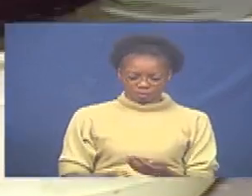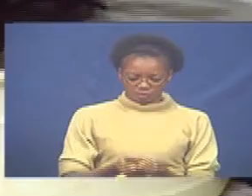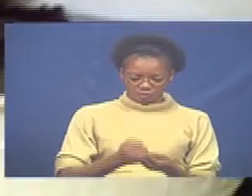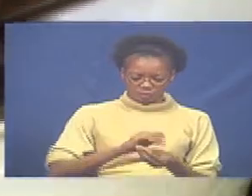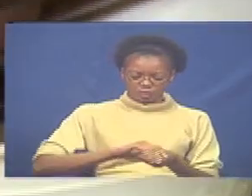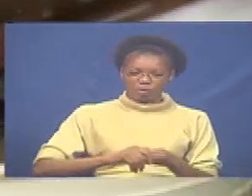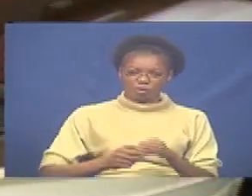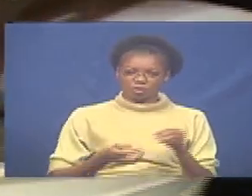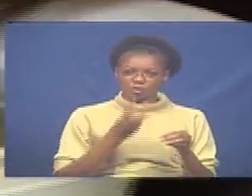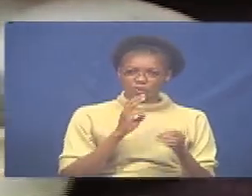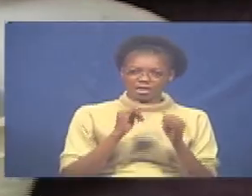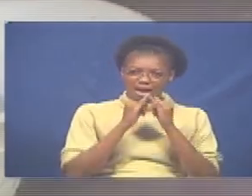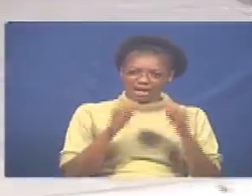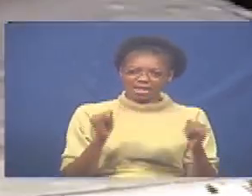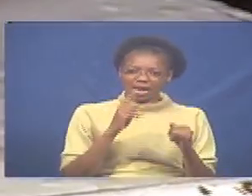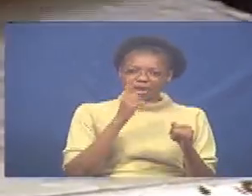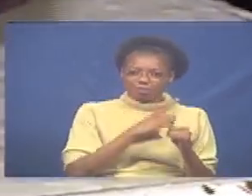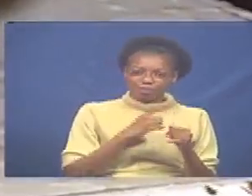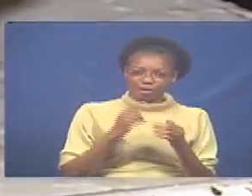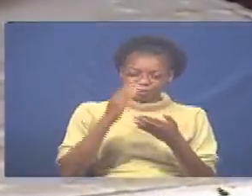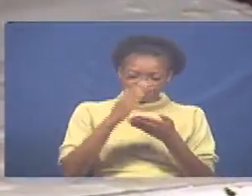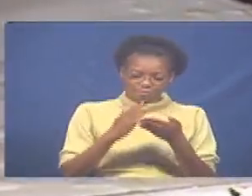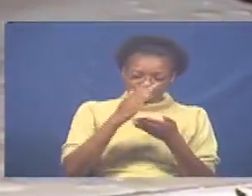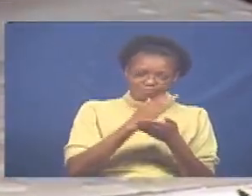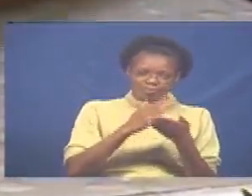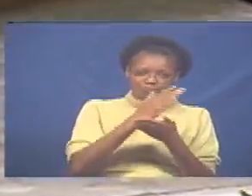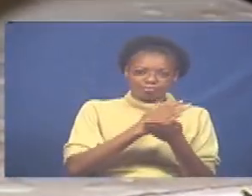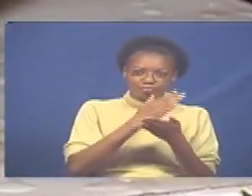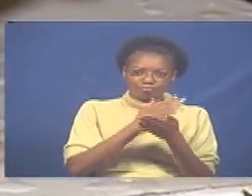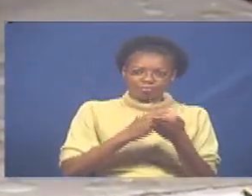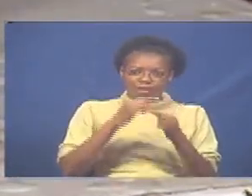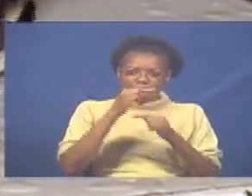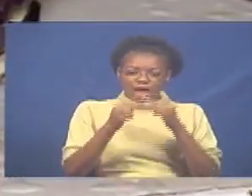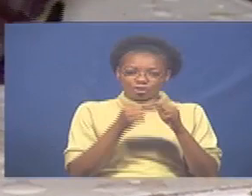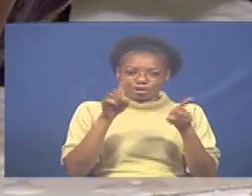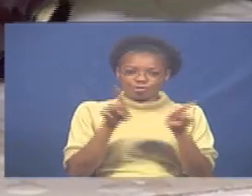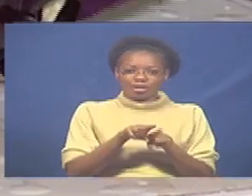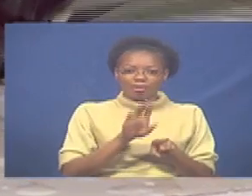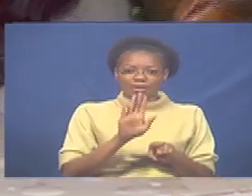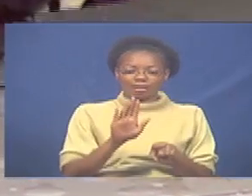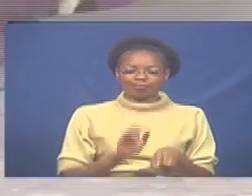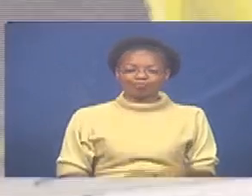Osha vizuri kwa maji safi, halafu katakata na uendelee kama hivi.